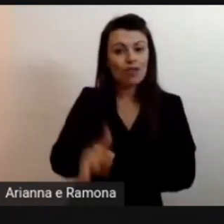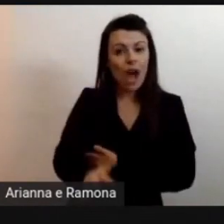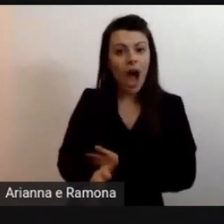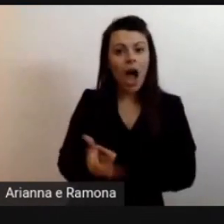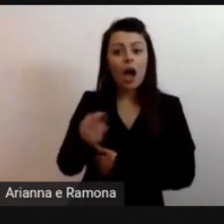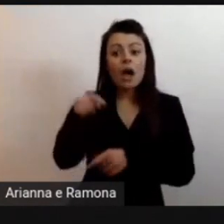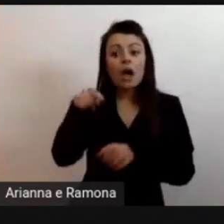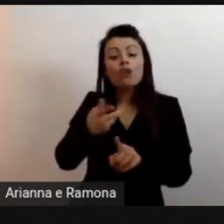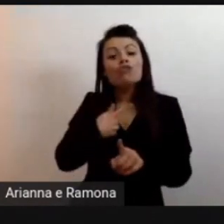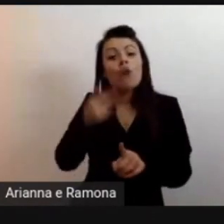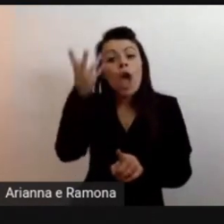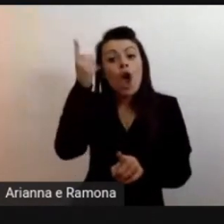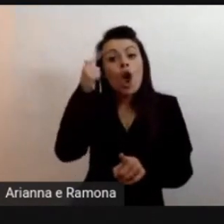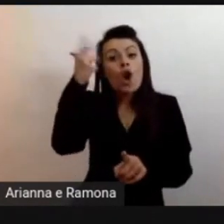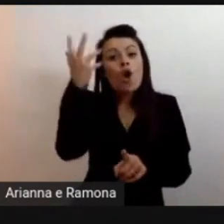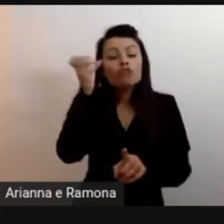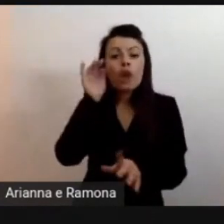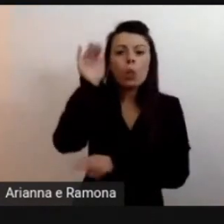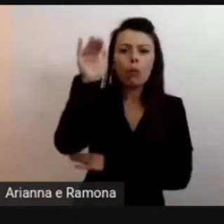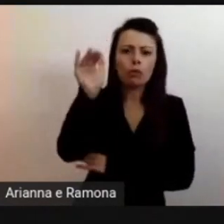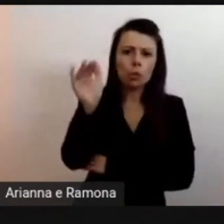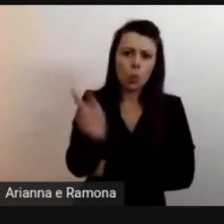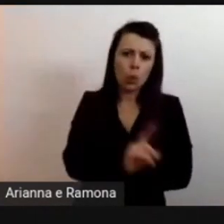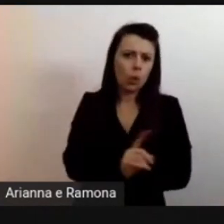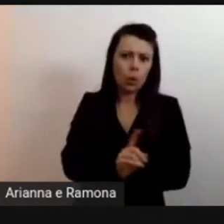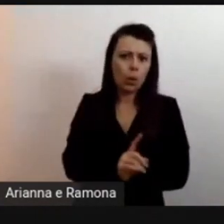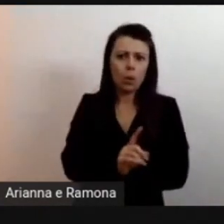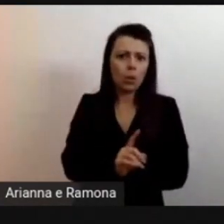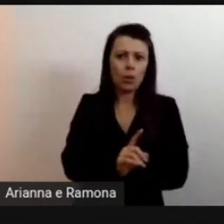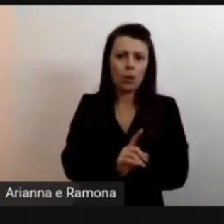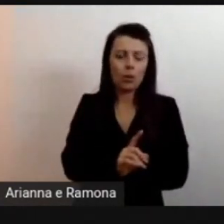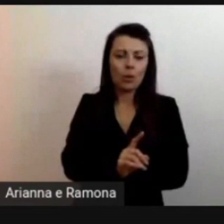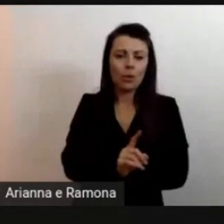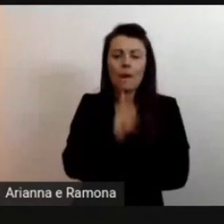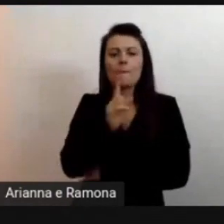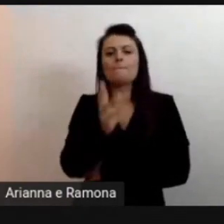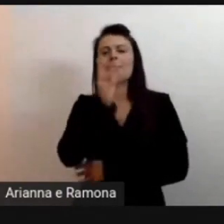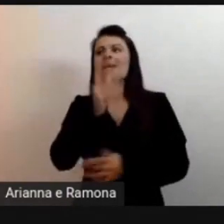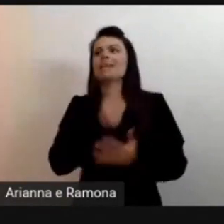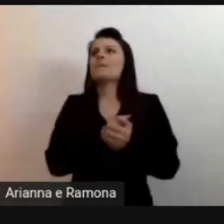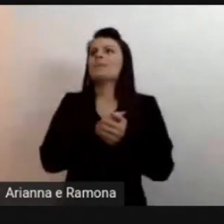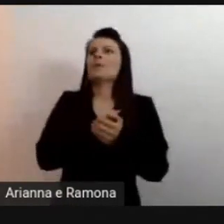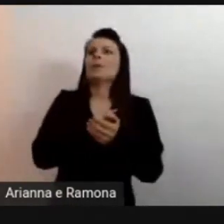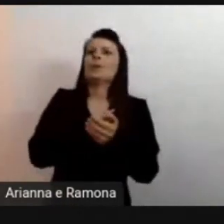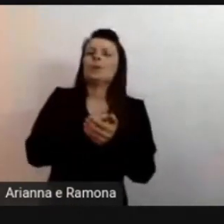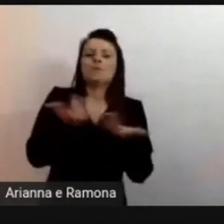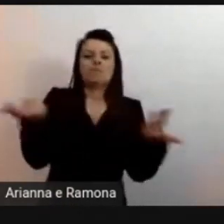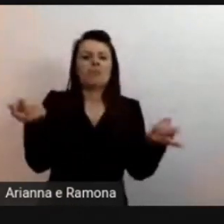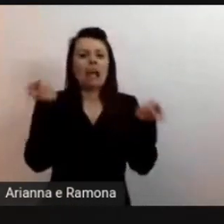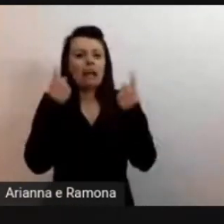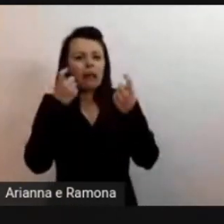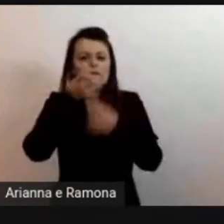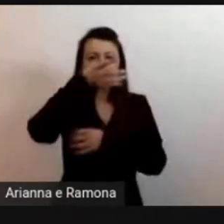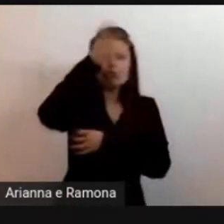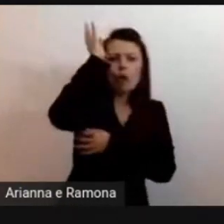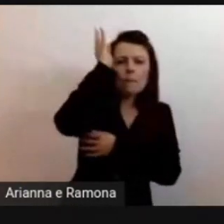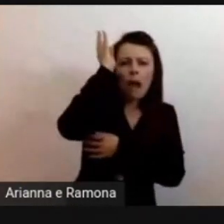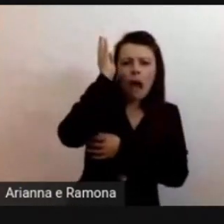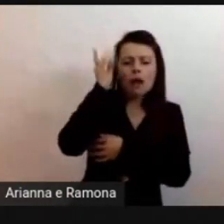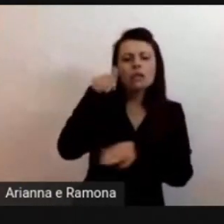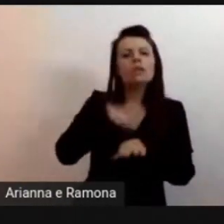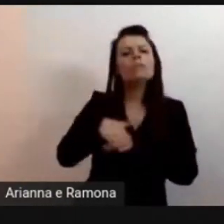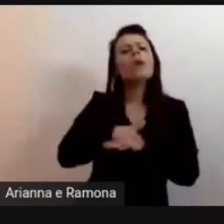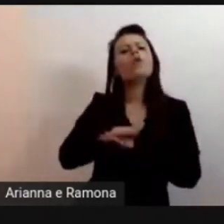futuro gli stessi stesso modo che i greci e romani di